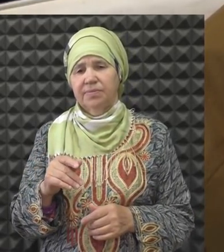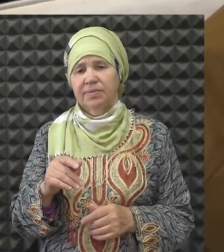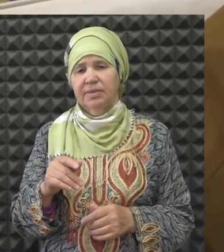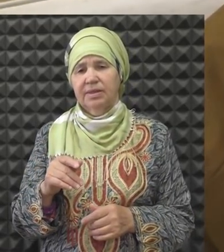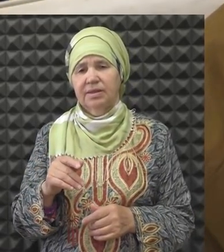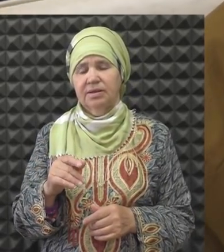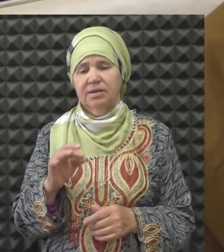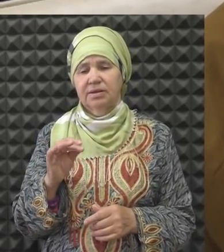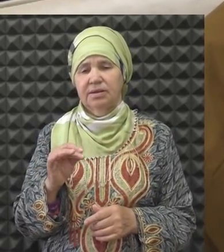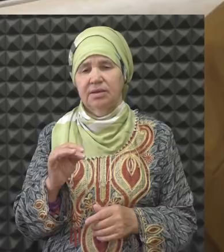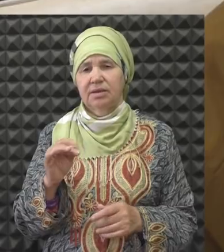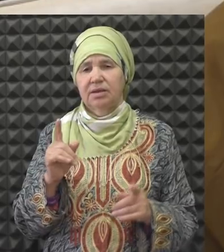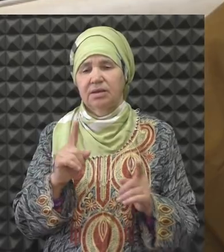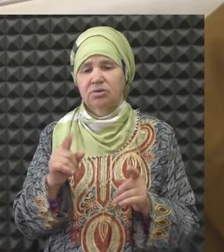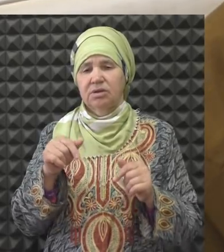организованно.